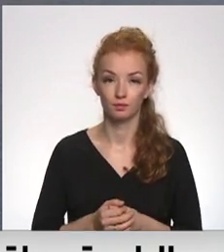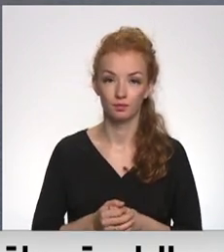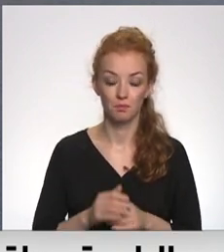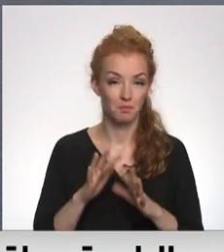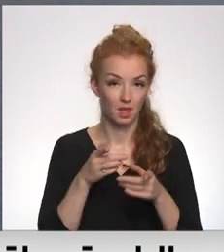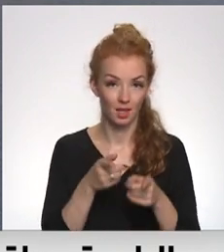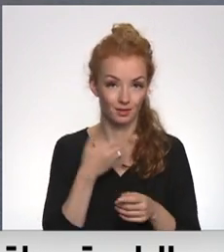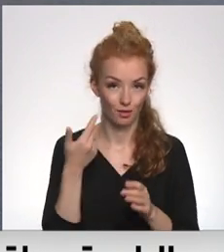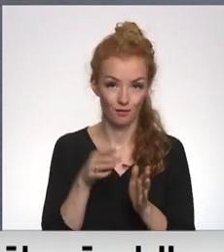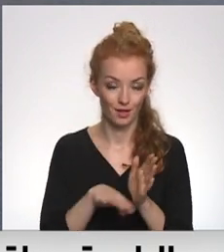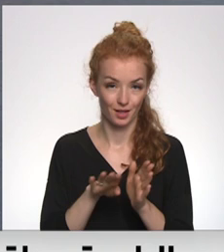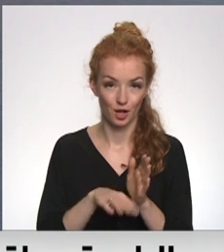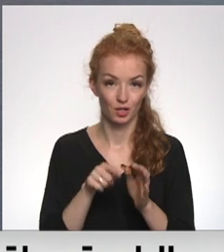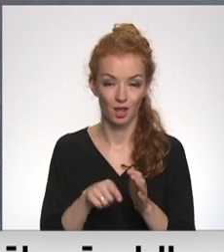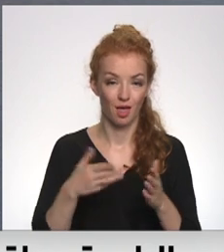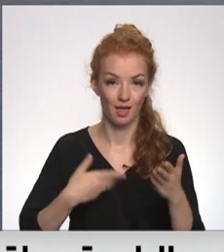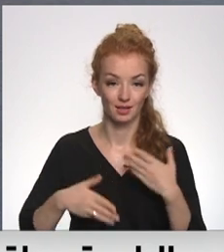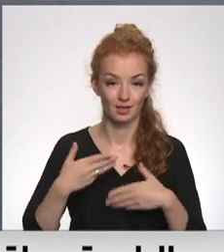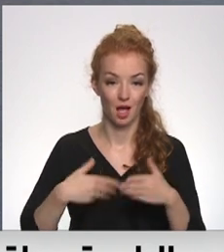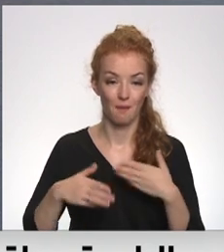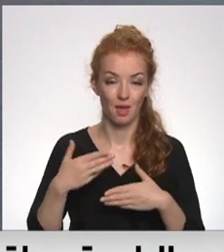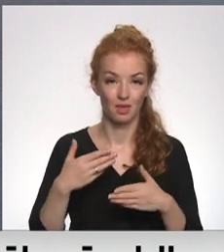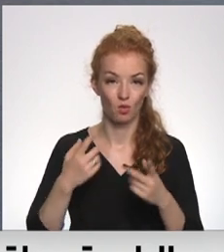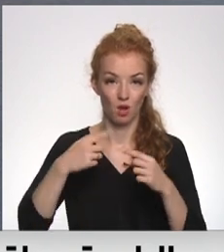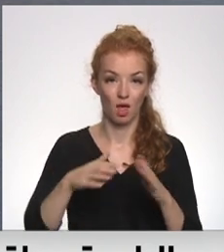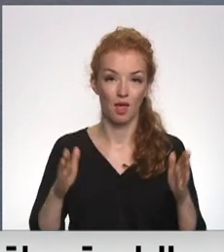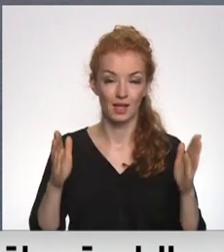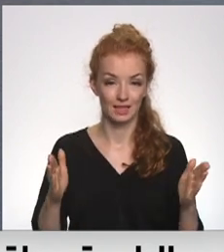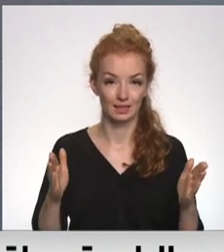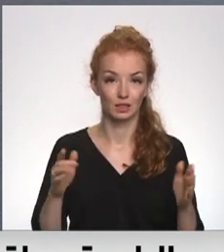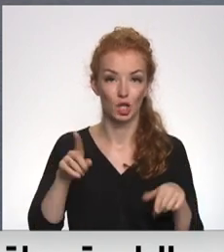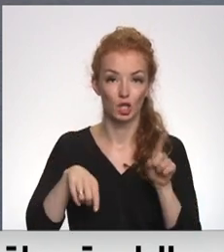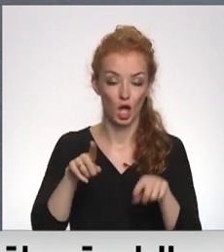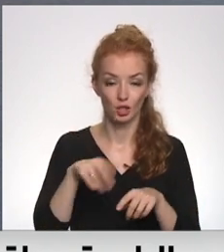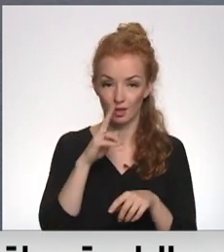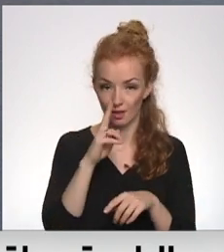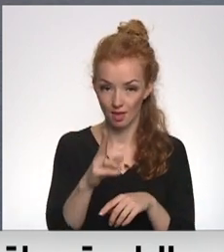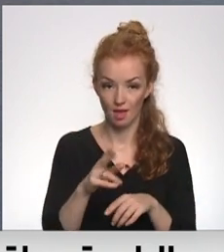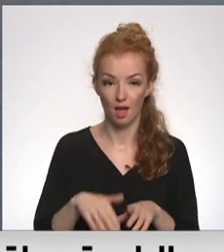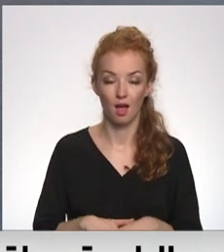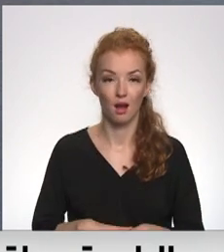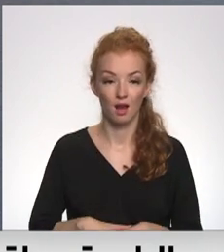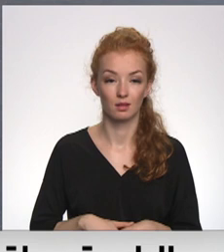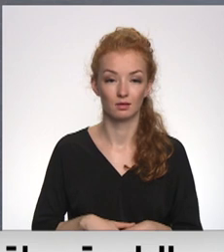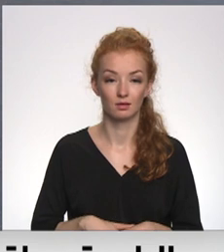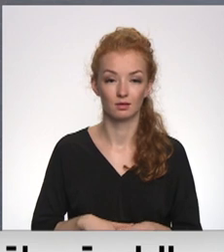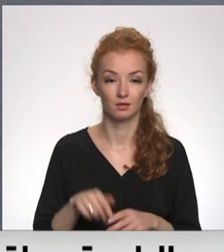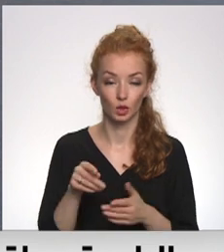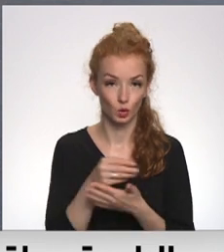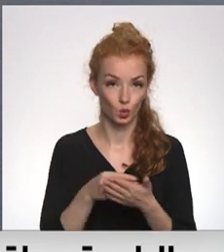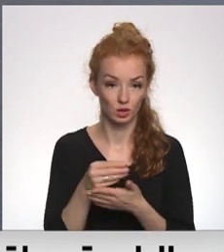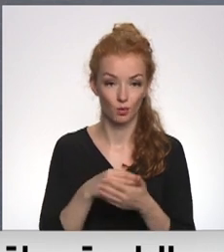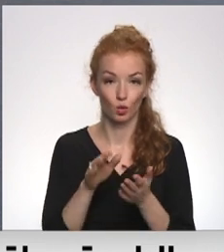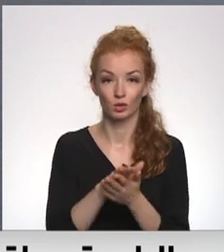Bet tas jau nav tik vienkārši, jo tas eksāmena laiks ir pāris nedēļas. Tas nozīmē, ka uz